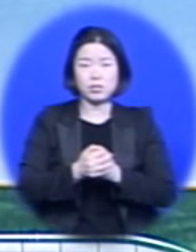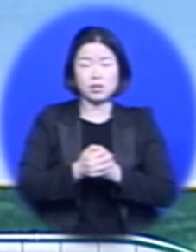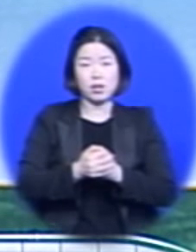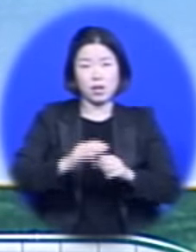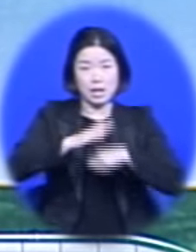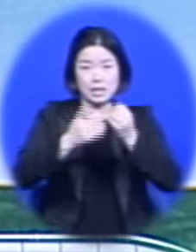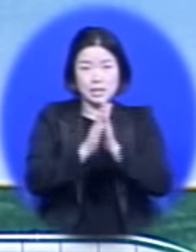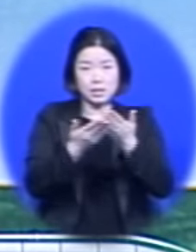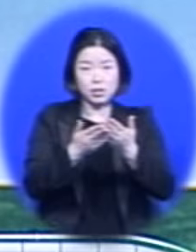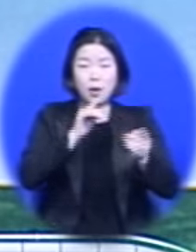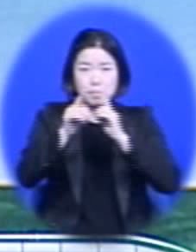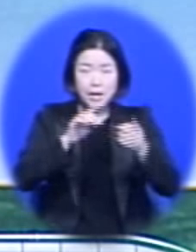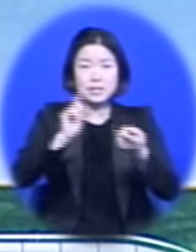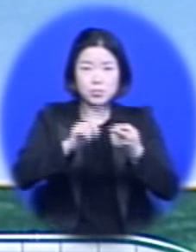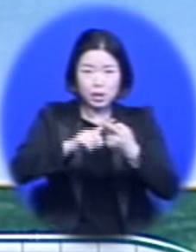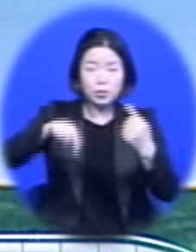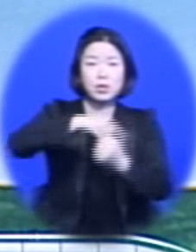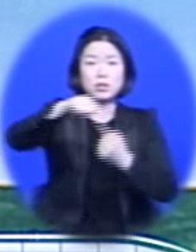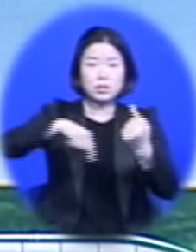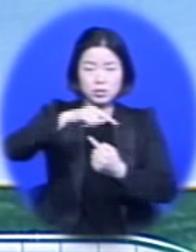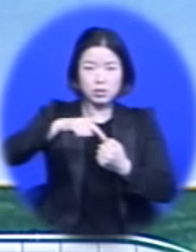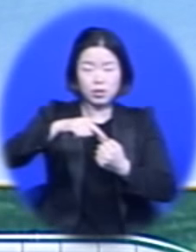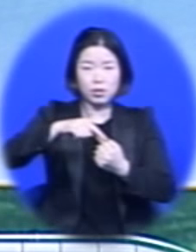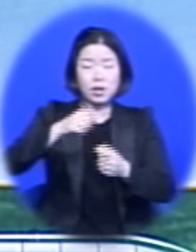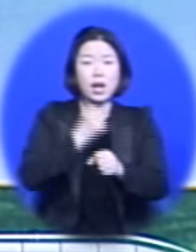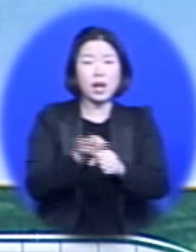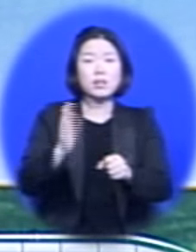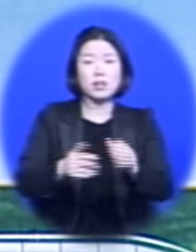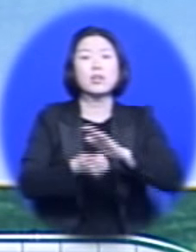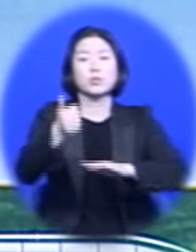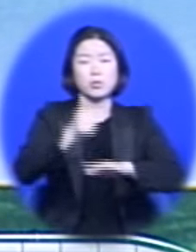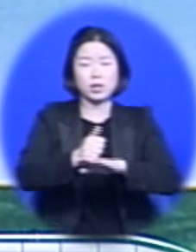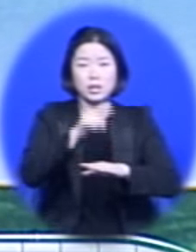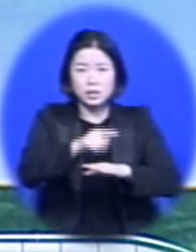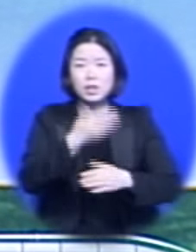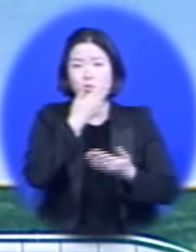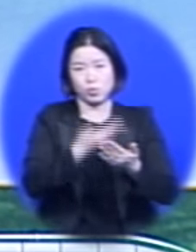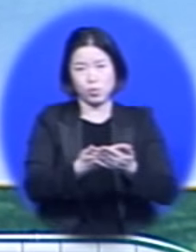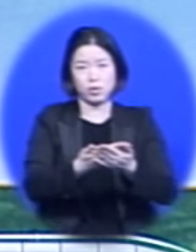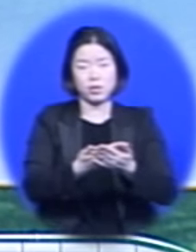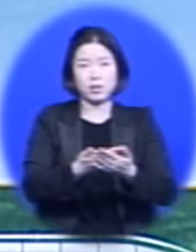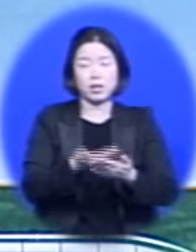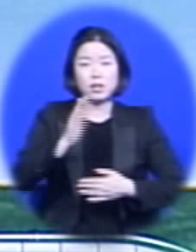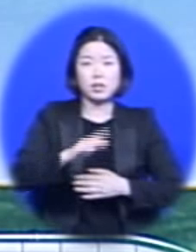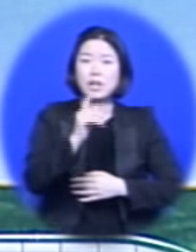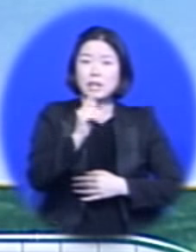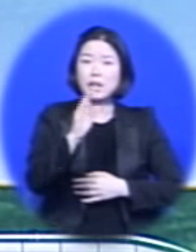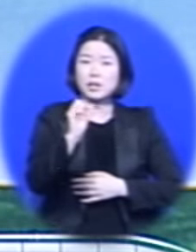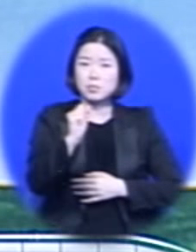성경 말씀대로 회사를 경영했는데도 성공했다는 게 중요한 거죠. 그런데